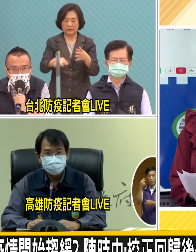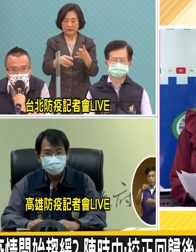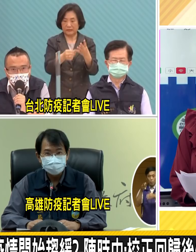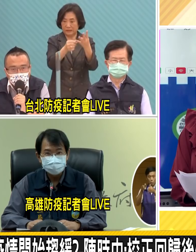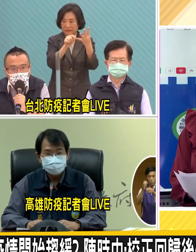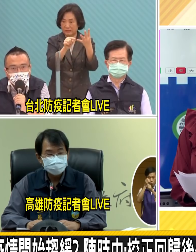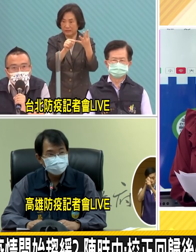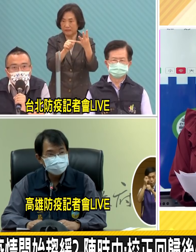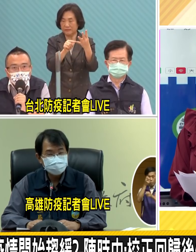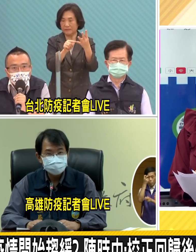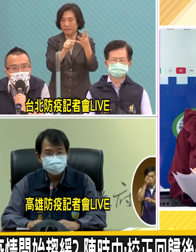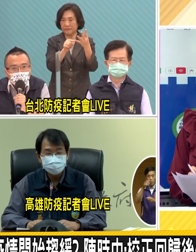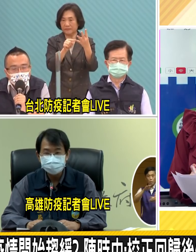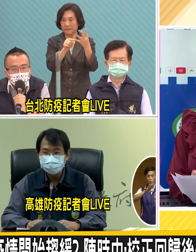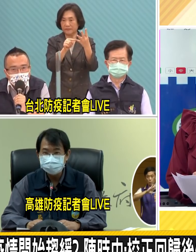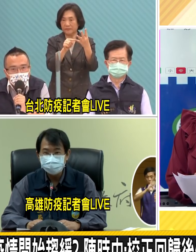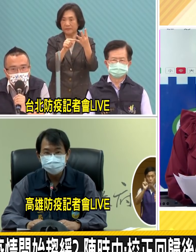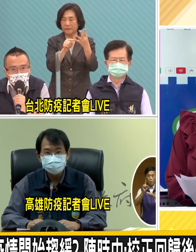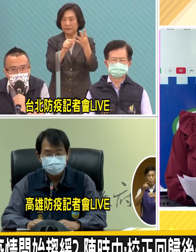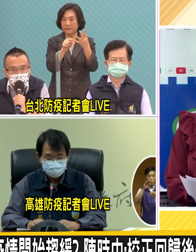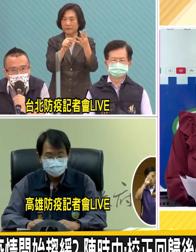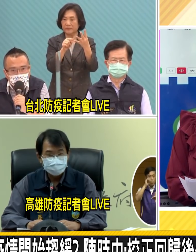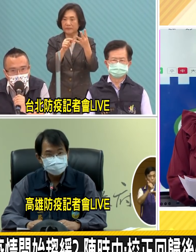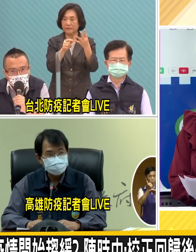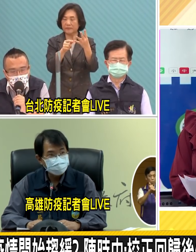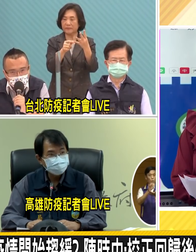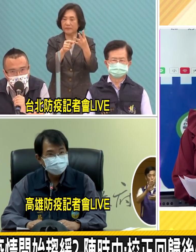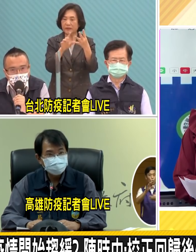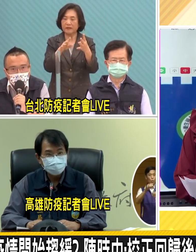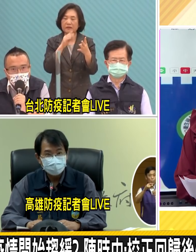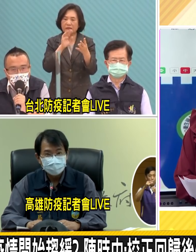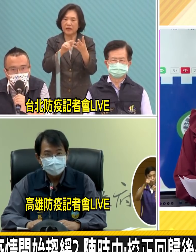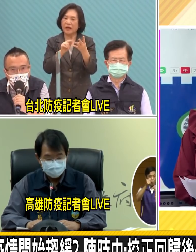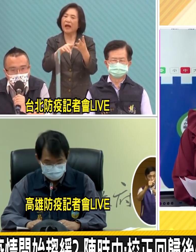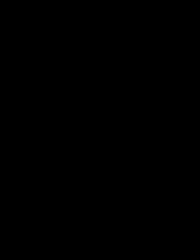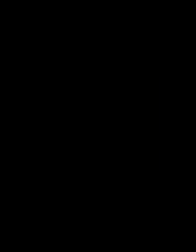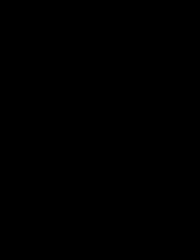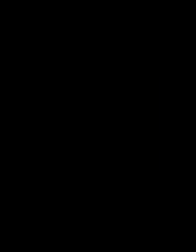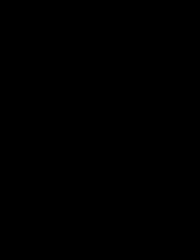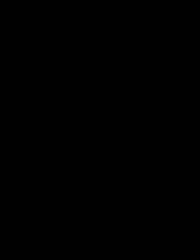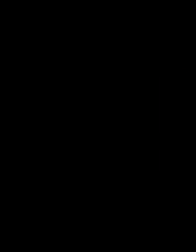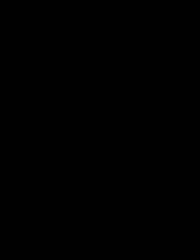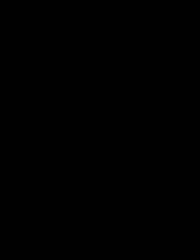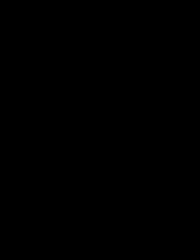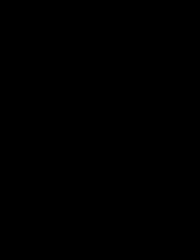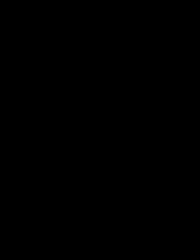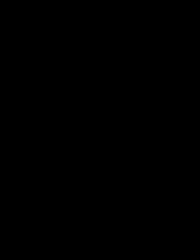到很多的就医机会？ 对，而不会这样子。 这件事做了吗？ 平白无故的等死。